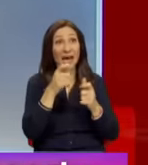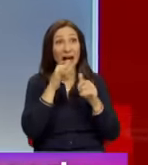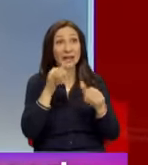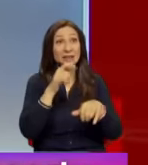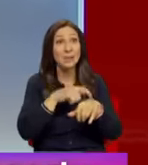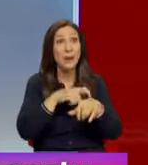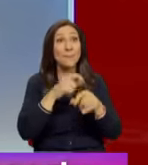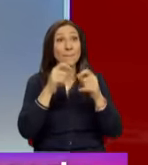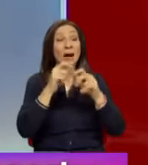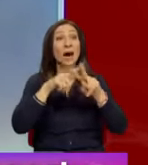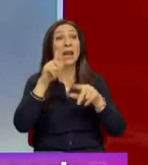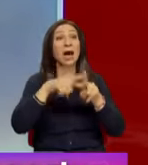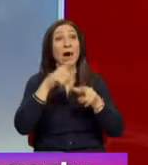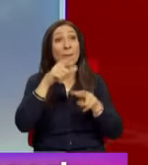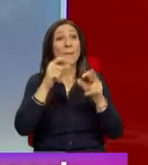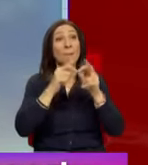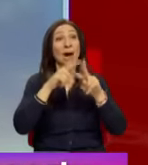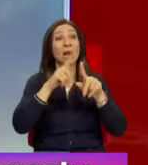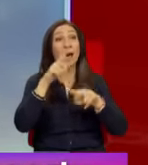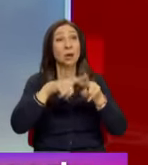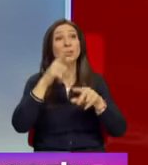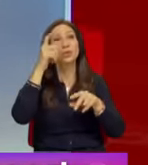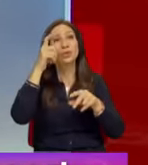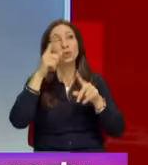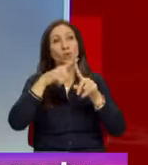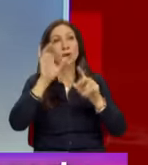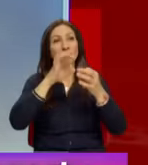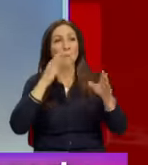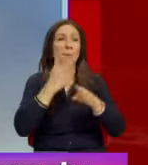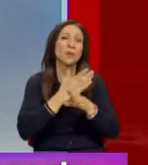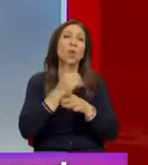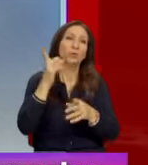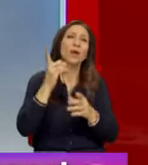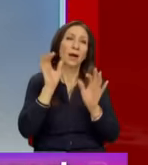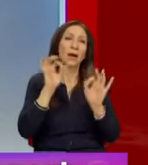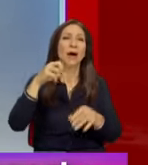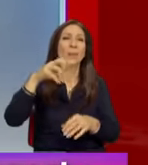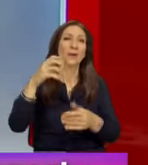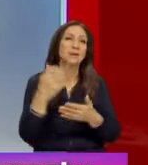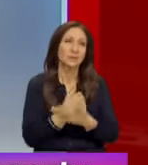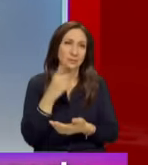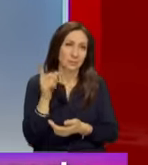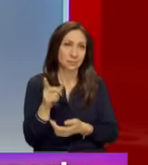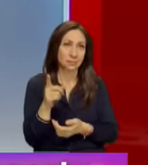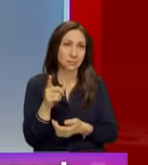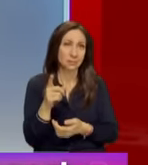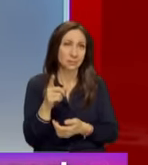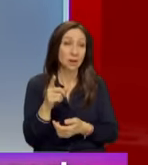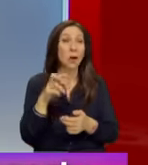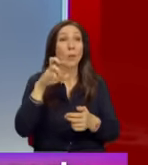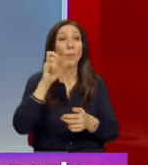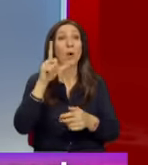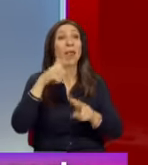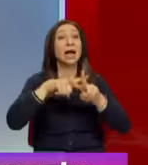aynı zamanda Bala'yı da söyleyelim. Bala Turgut Altınok'un memleketi ve orada yine AK Parti'nin adayı kazandı.